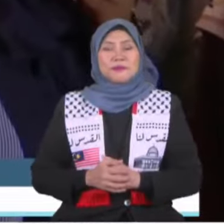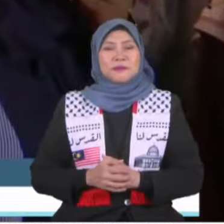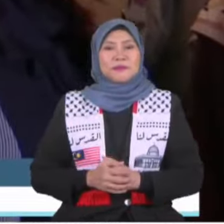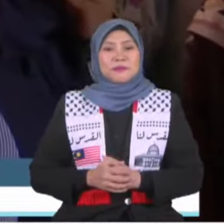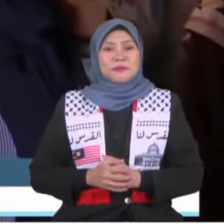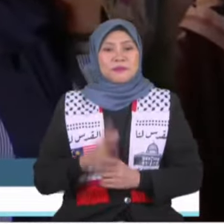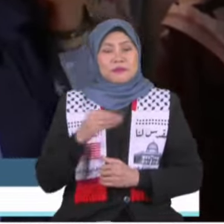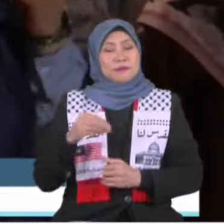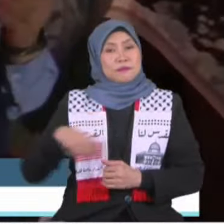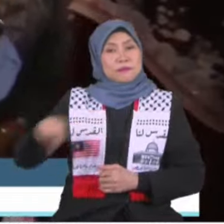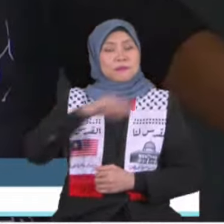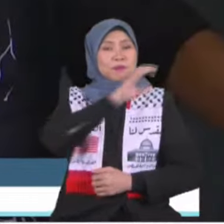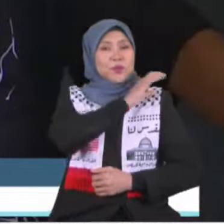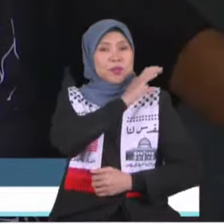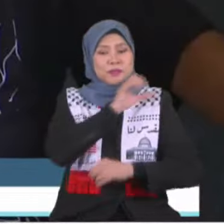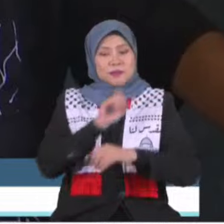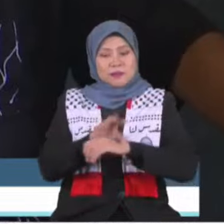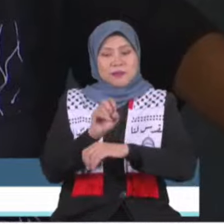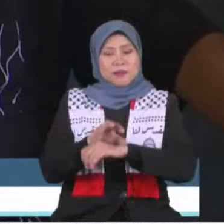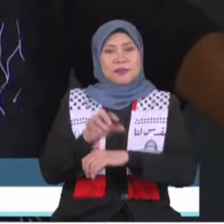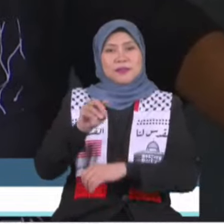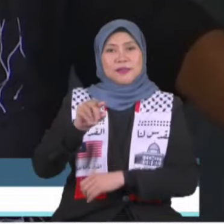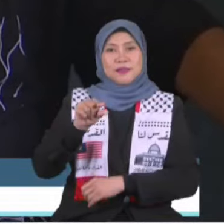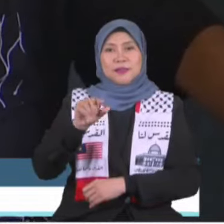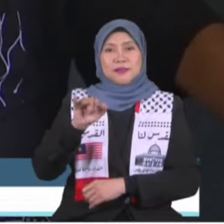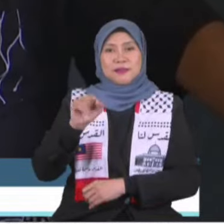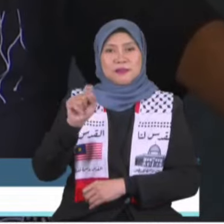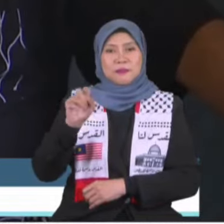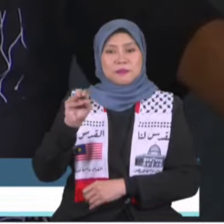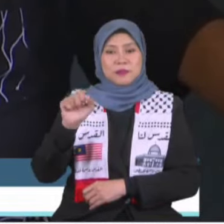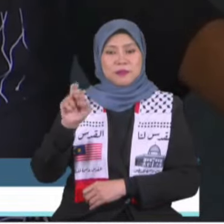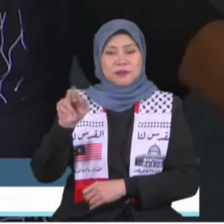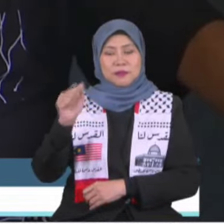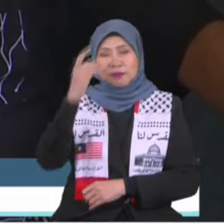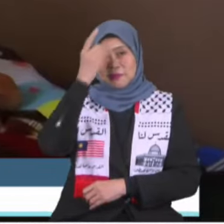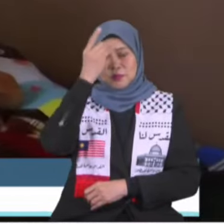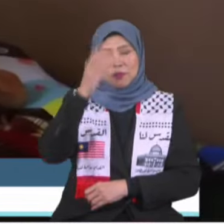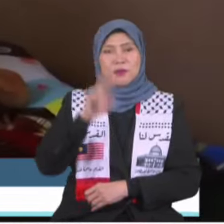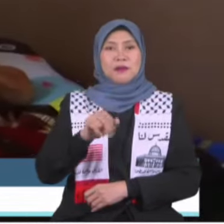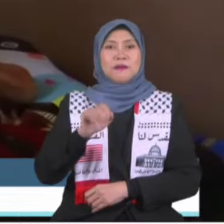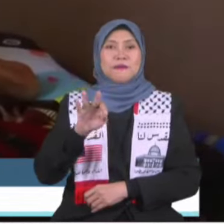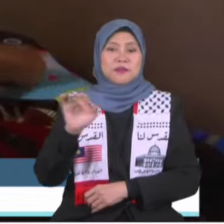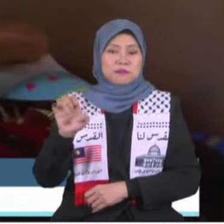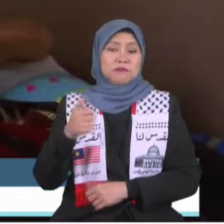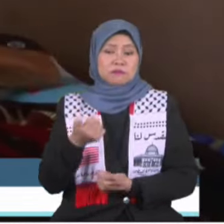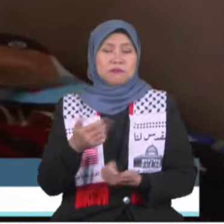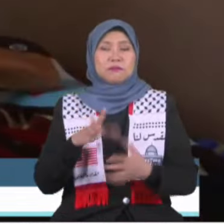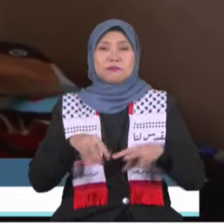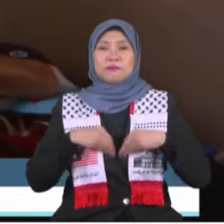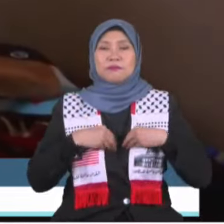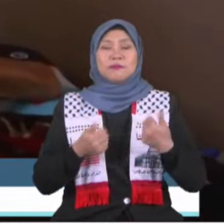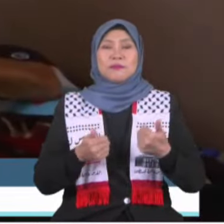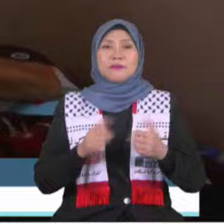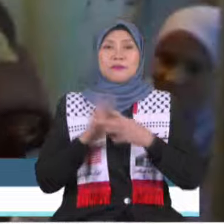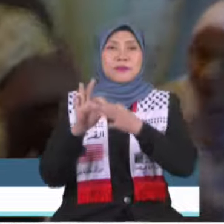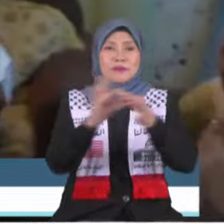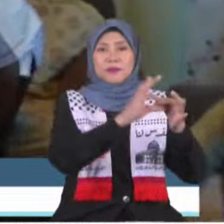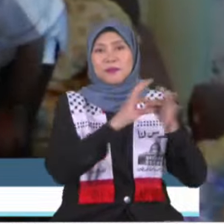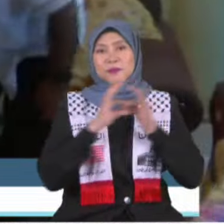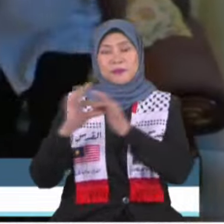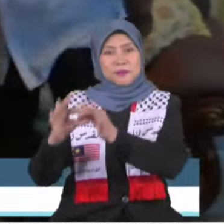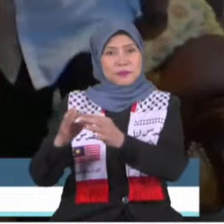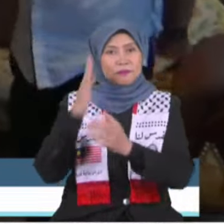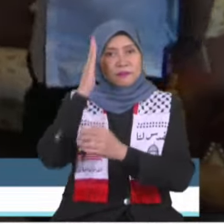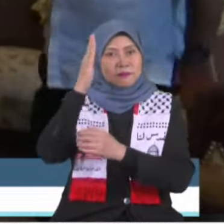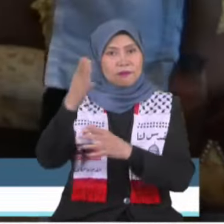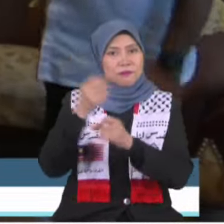itu disambut baik Pengerusi Penasihat Giat Mara Labuan, Datuk Muhammad Rafi Datuk Ahli Hassan. Jelasnya kerjasama akan dijalin